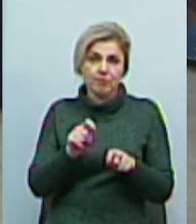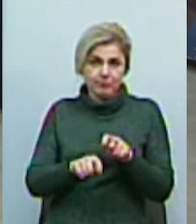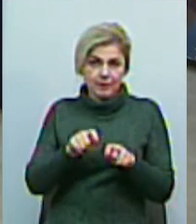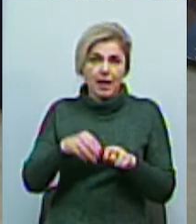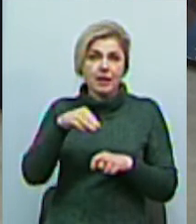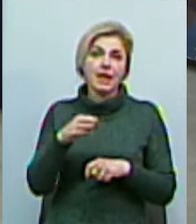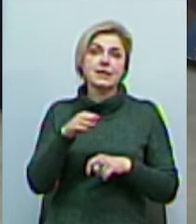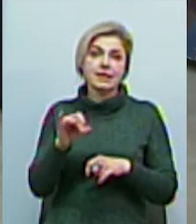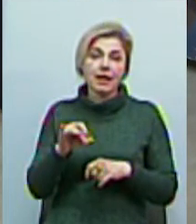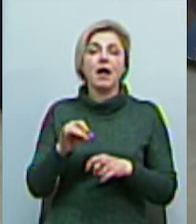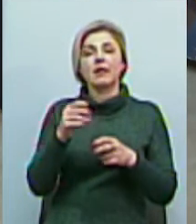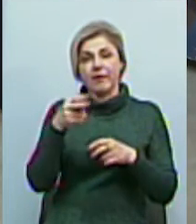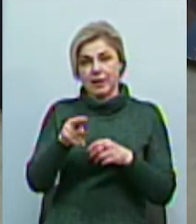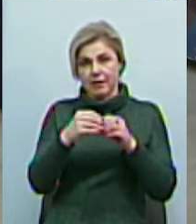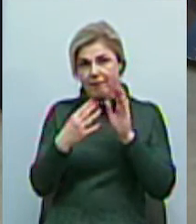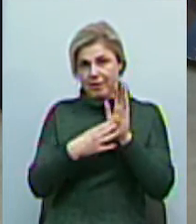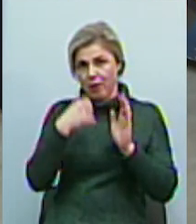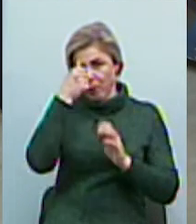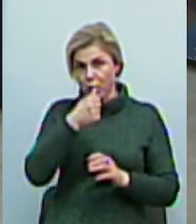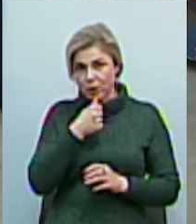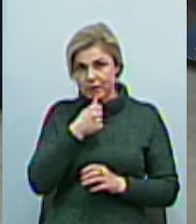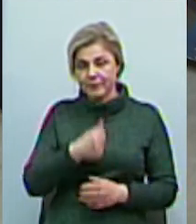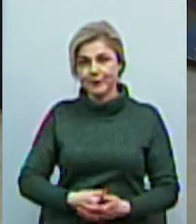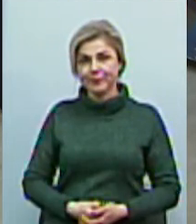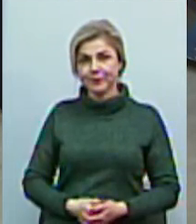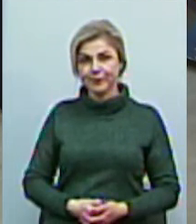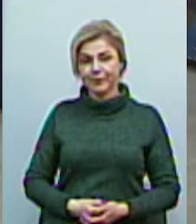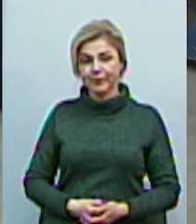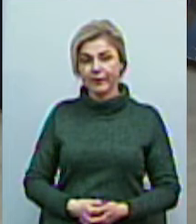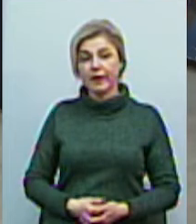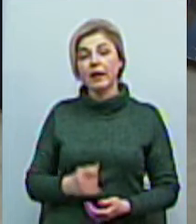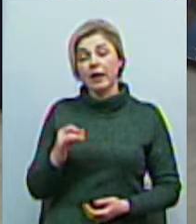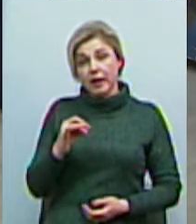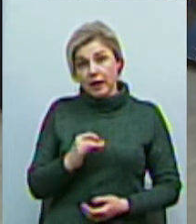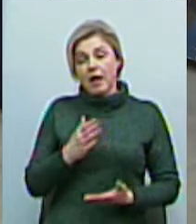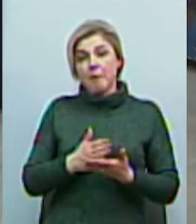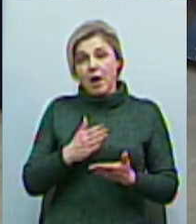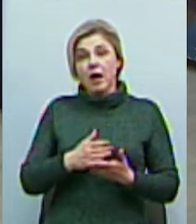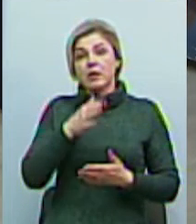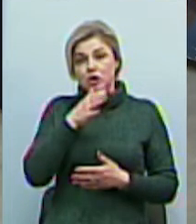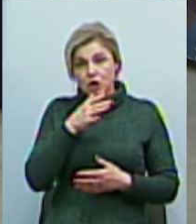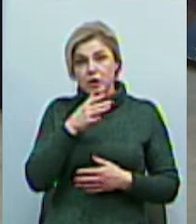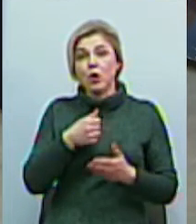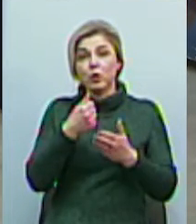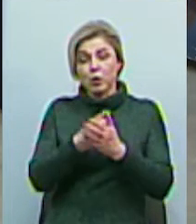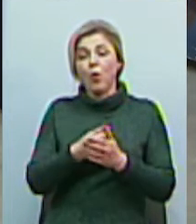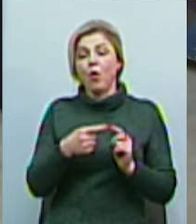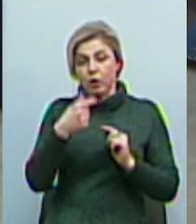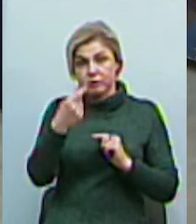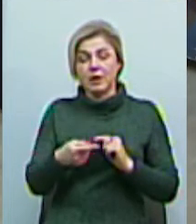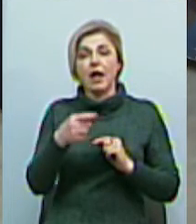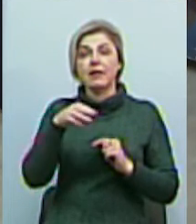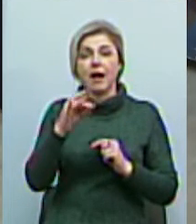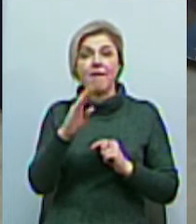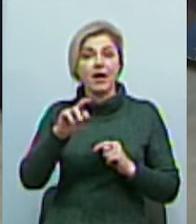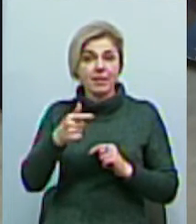у 2019 році. Ну і, звичайно, маючи час до травня місяця, надолужити ті